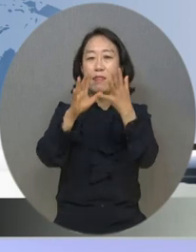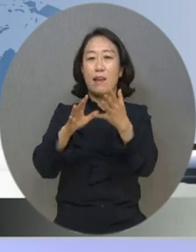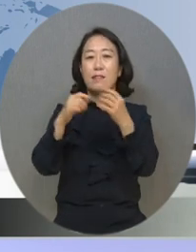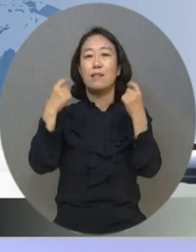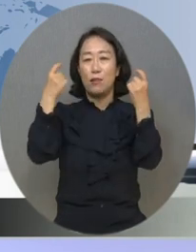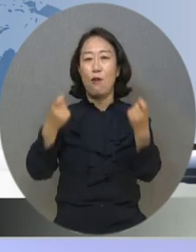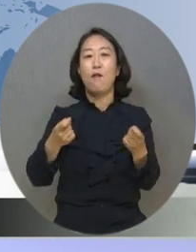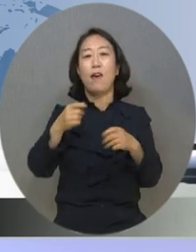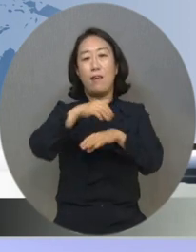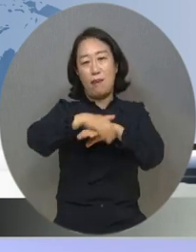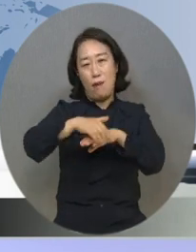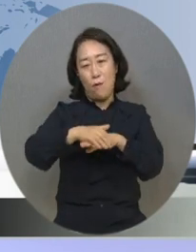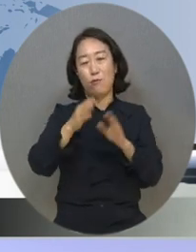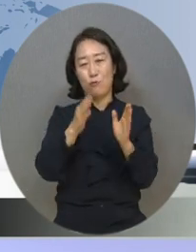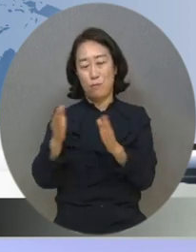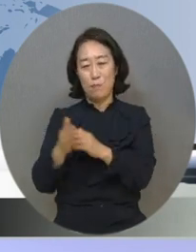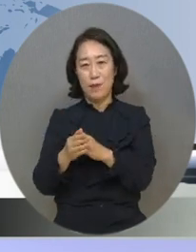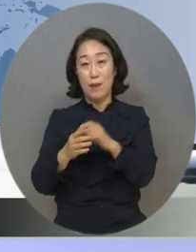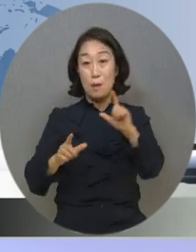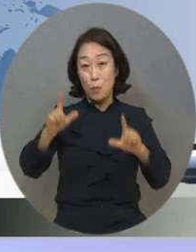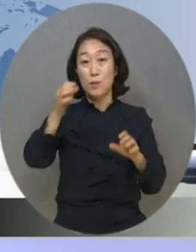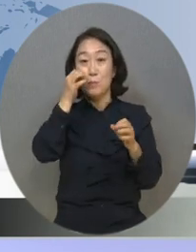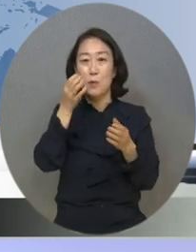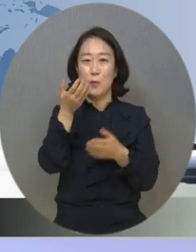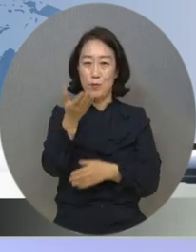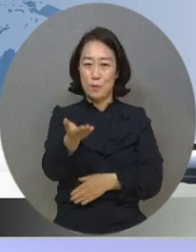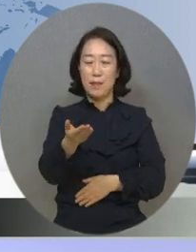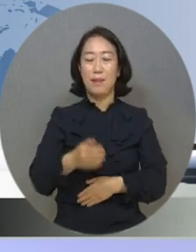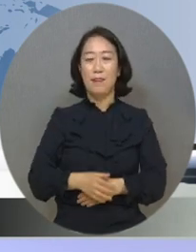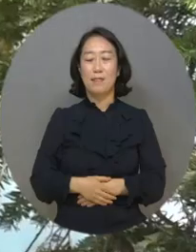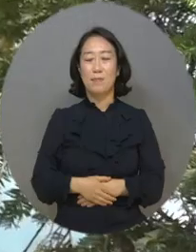준비했는데요. 웃음소리 가득했던 봄날 최유라 기자입니다.